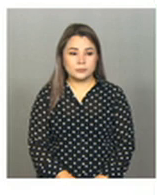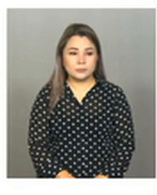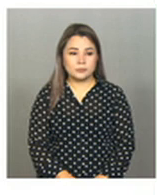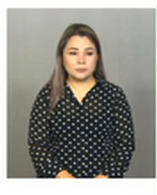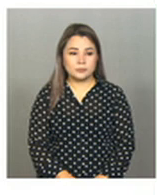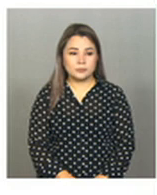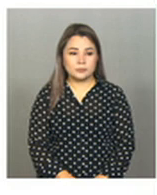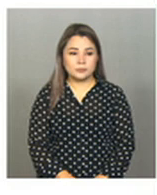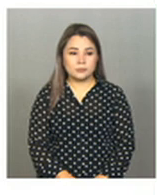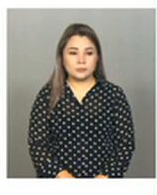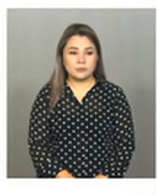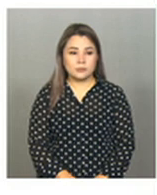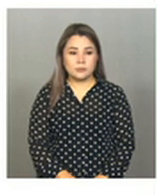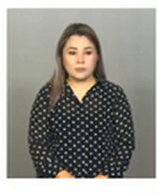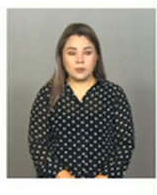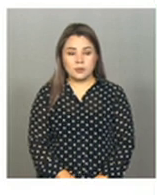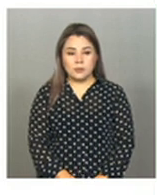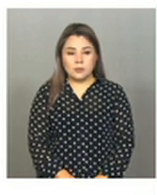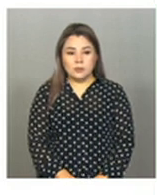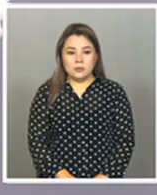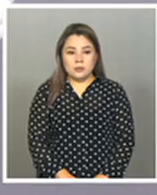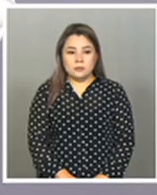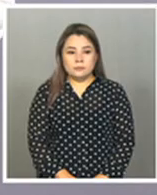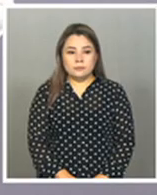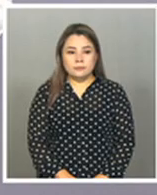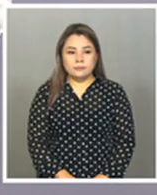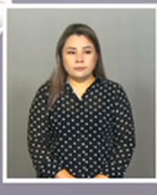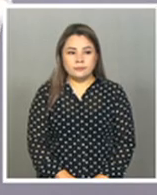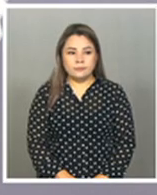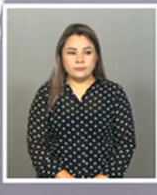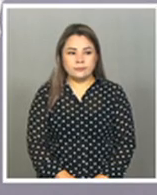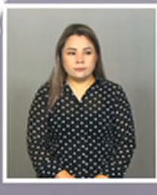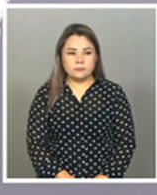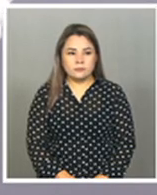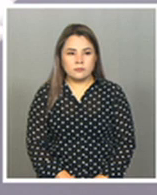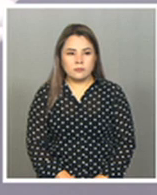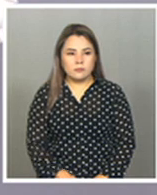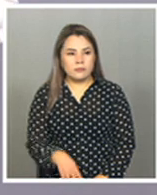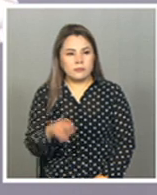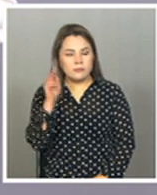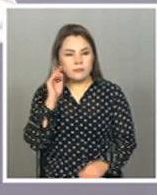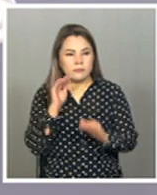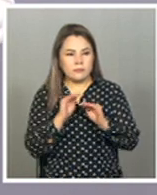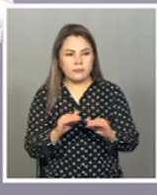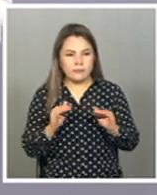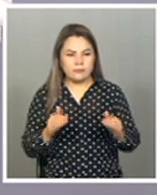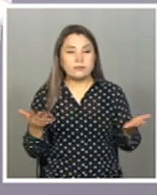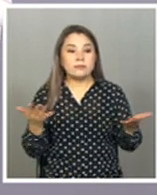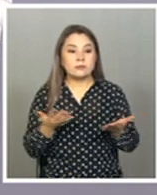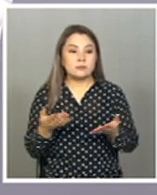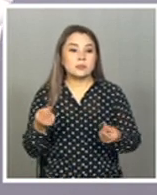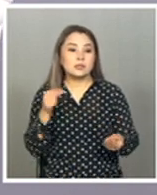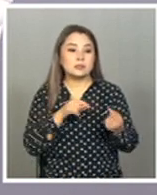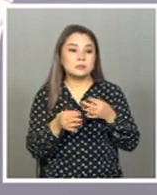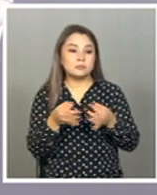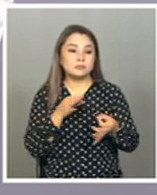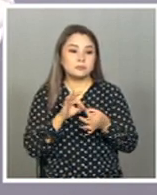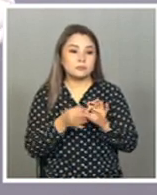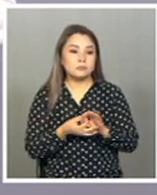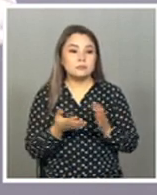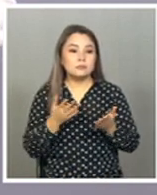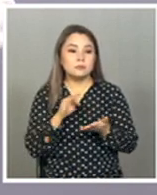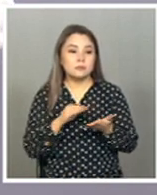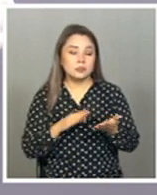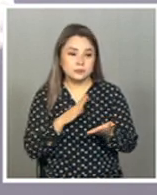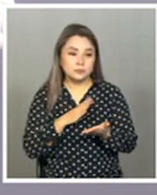Оқушылар, Қандай диалог құрадыңыздар?